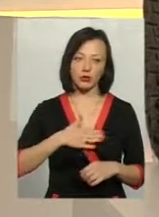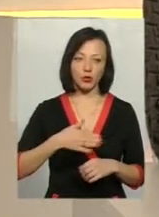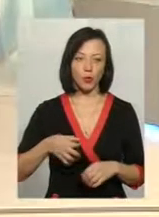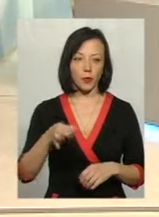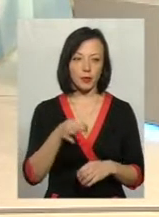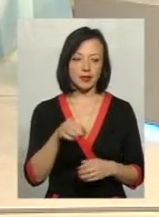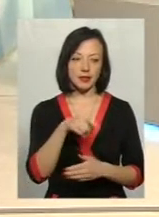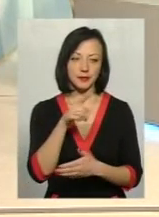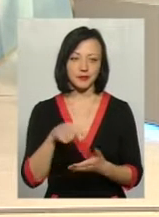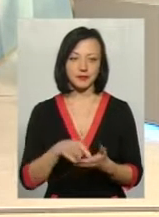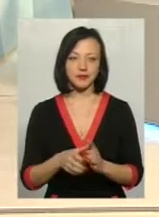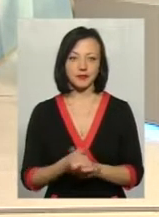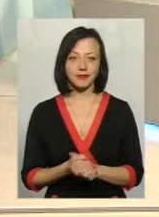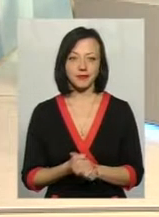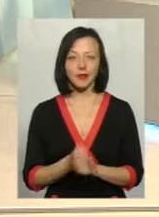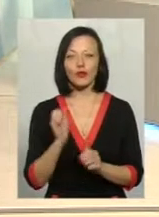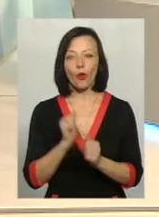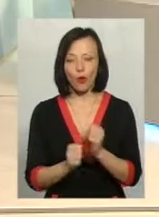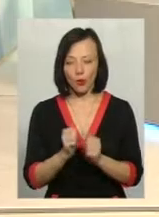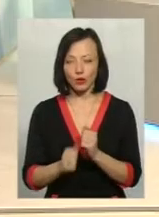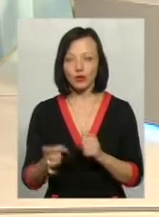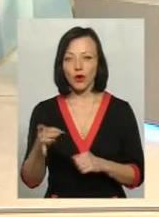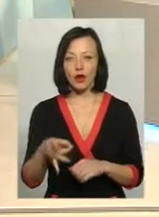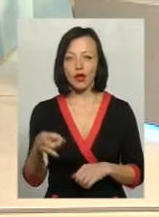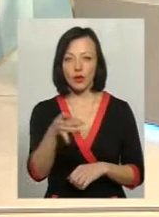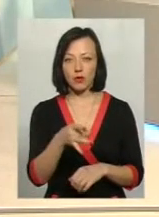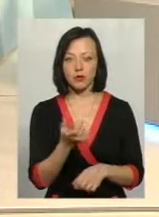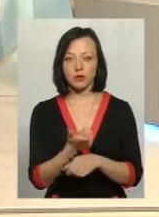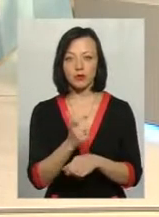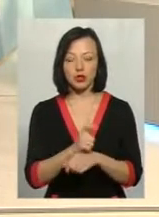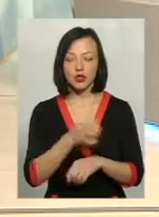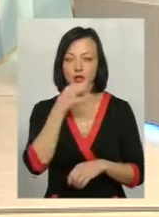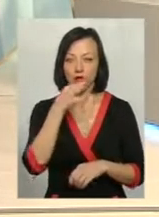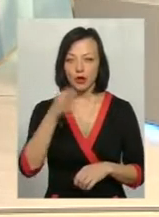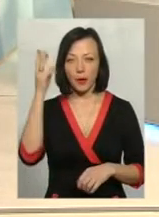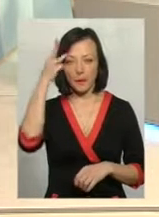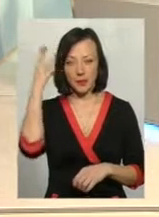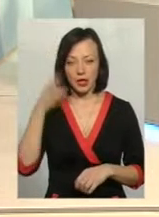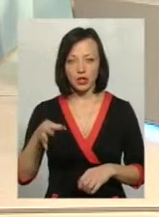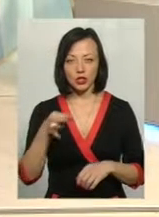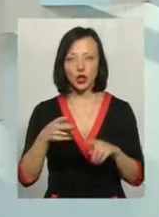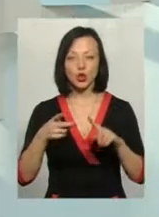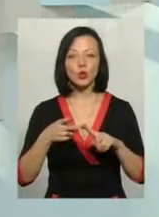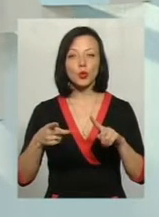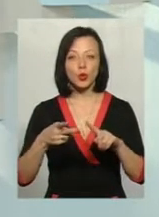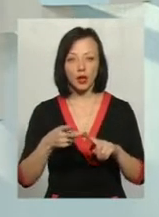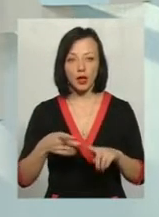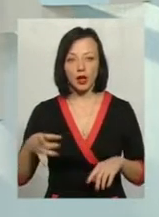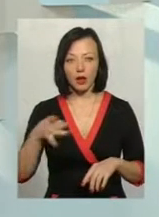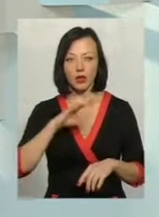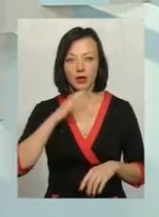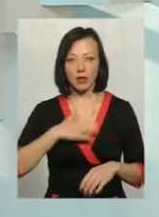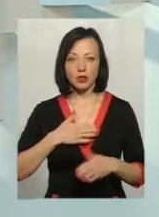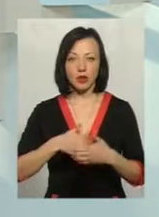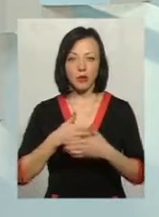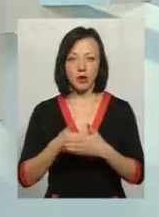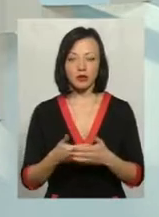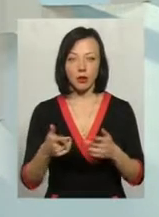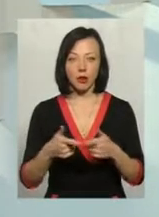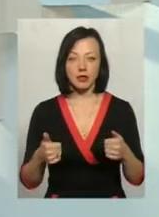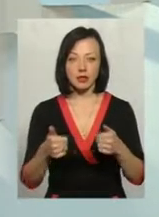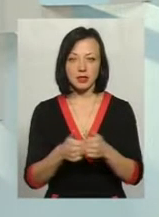області? До кожного регіону. Більше того, скажу, що Хмельниччина – це другий регіон, який наша громадська організація відвідує в